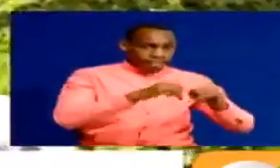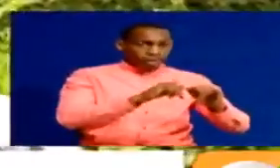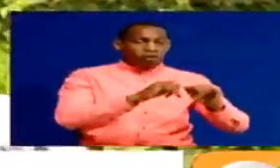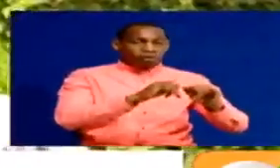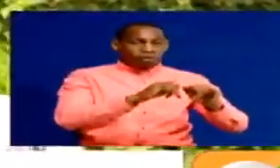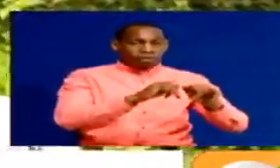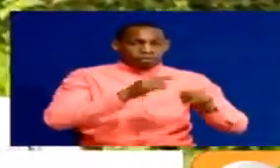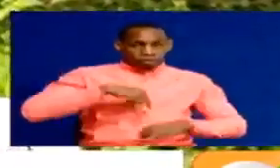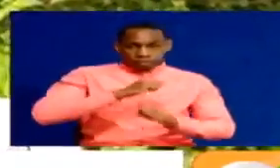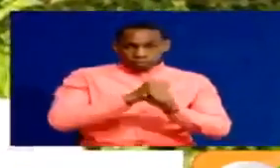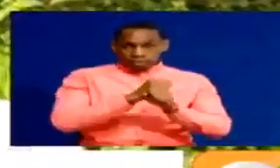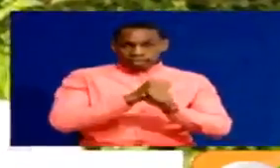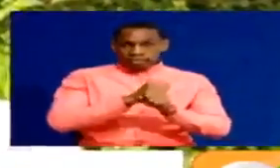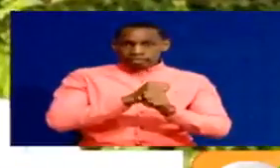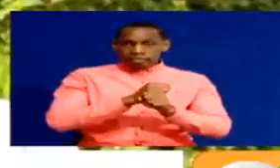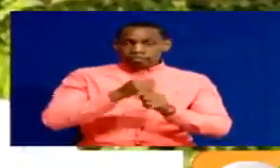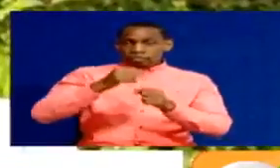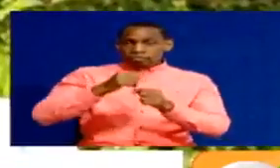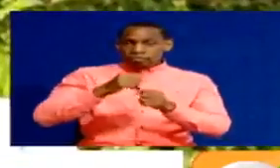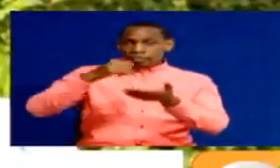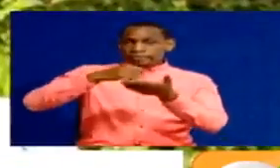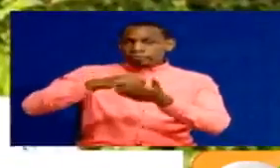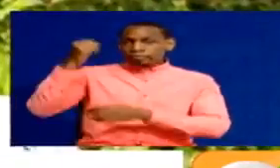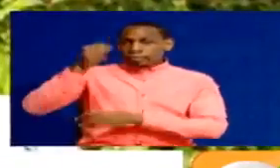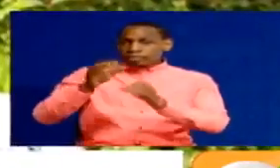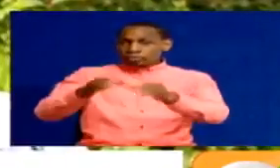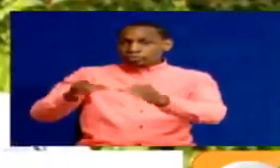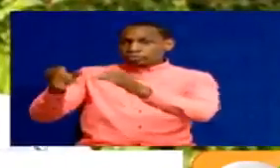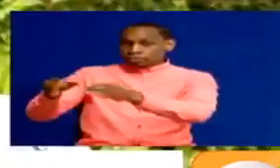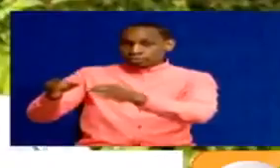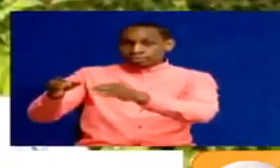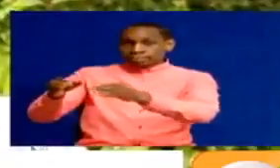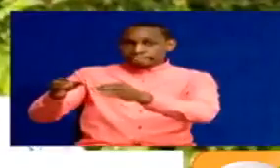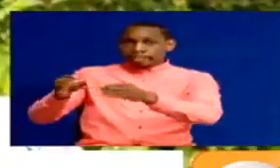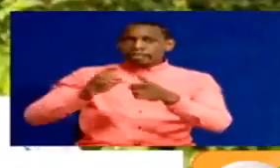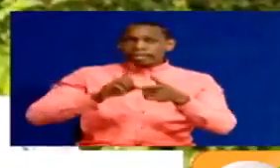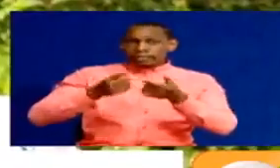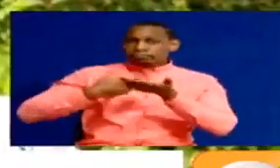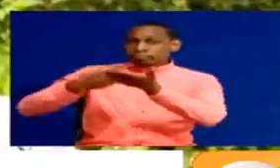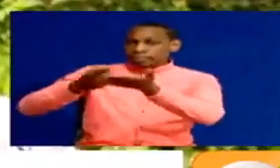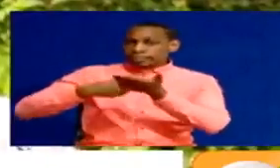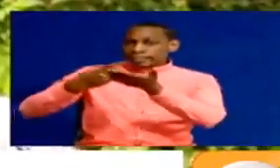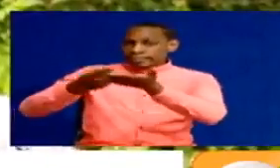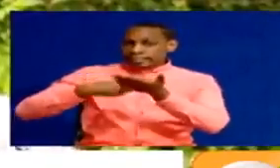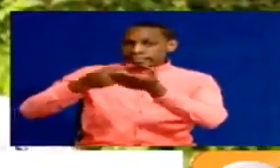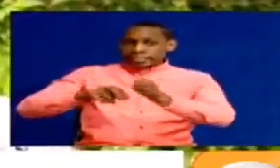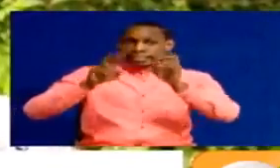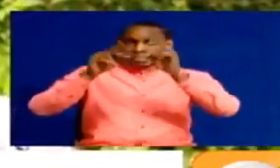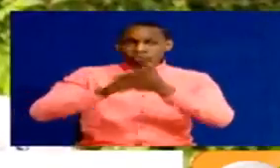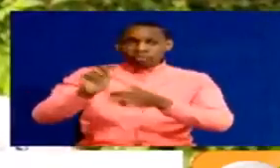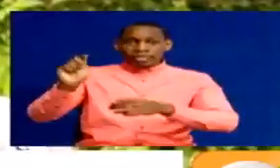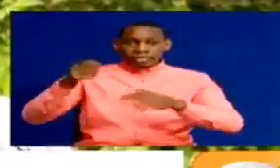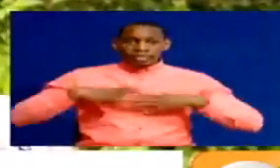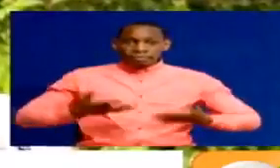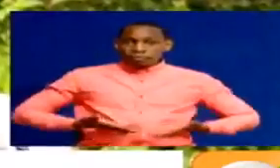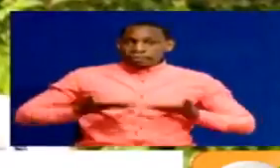doing, we shall engage the political parties and then discuss on some of the issues that Kenyans